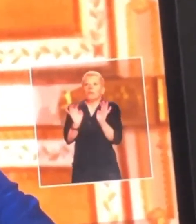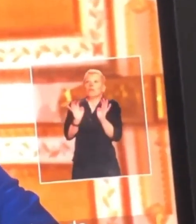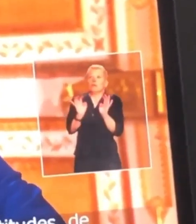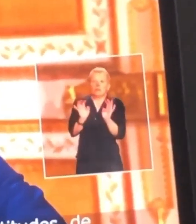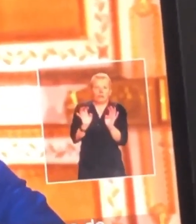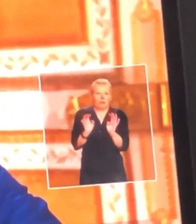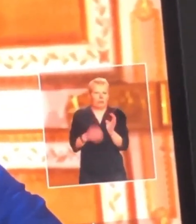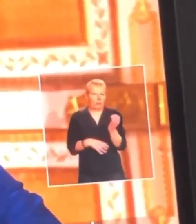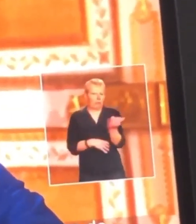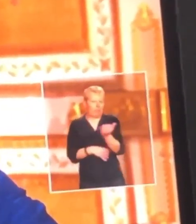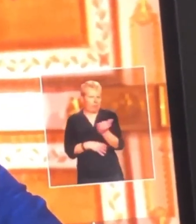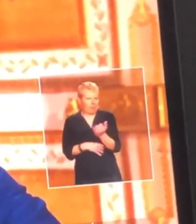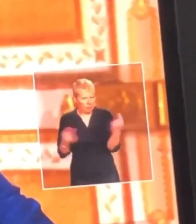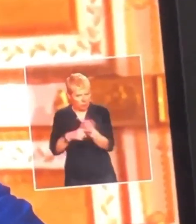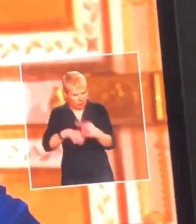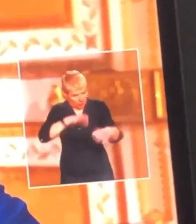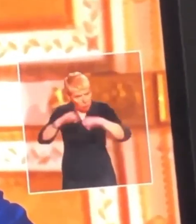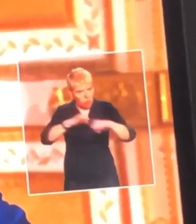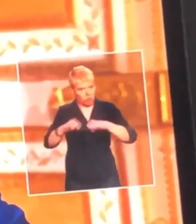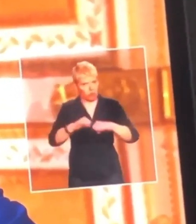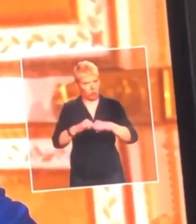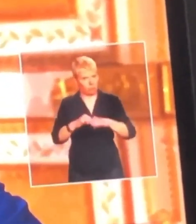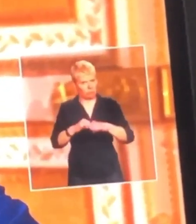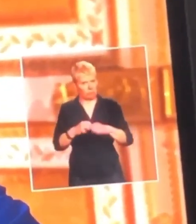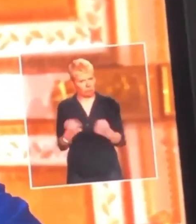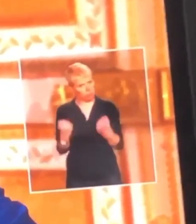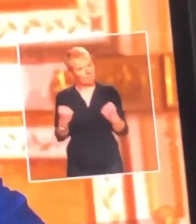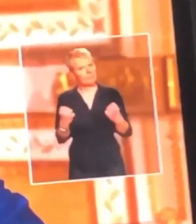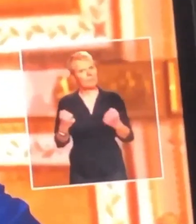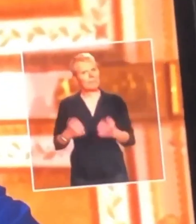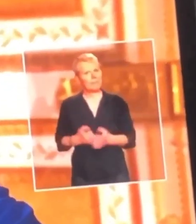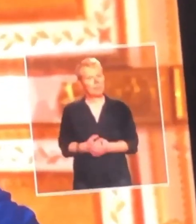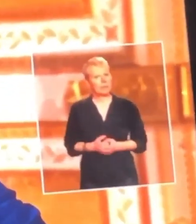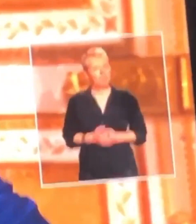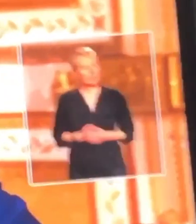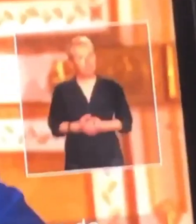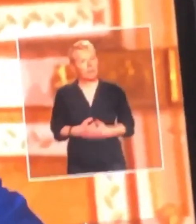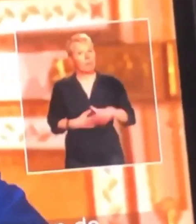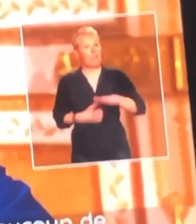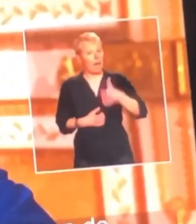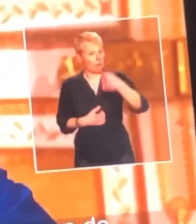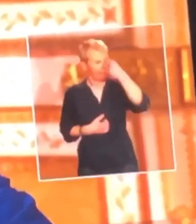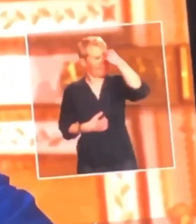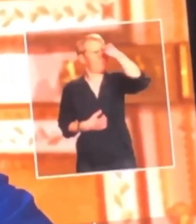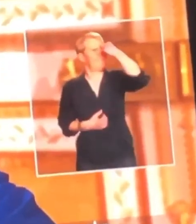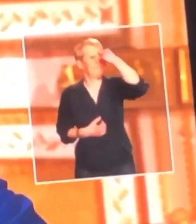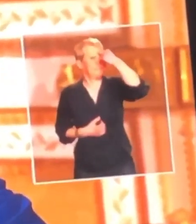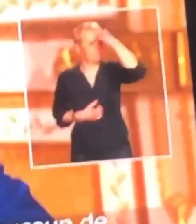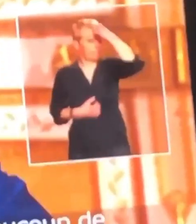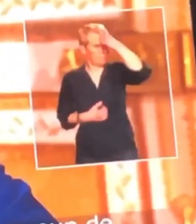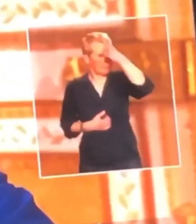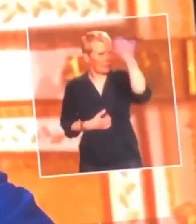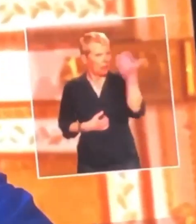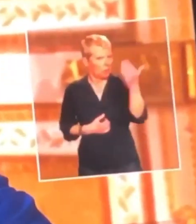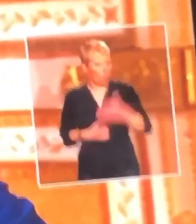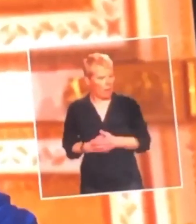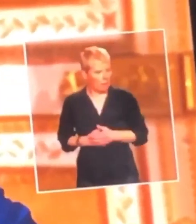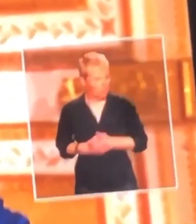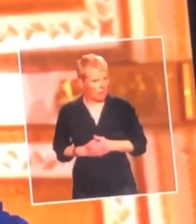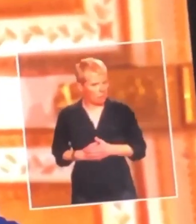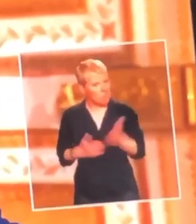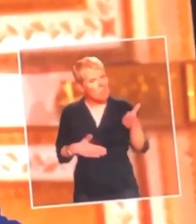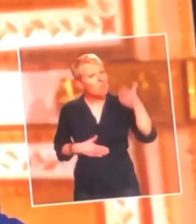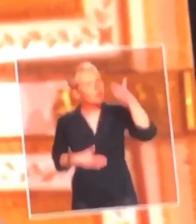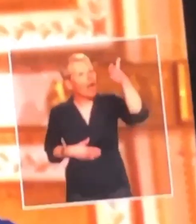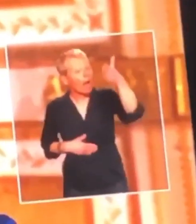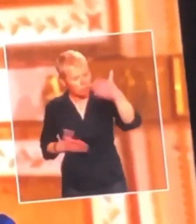j'ai le bac, j'ai que le rap et je l'embarque, je l'embrasse, je le macar, je l'embrasse. Y'a comme un goût d'attentat, comme un goût de Bertrand Cantat, comme un goût d'anthrax pendant